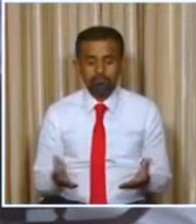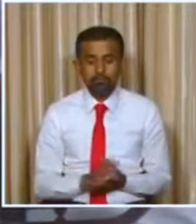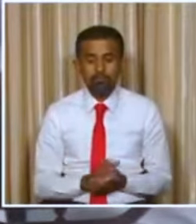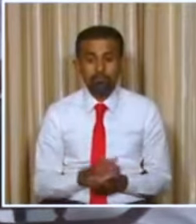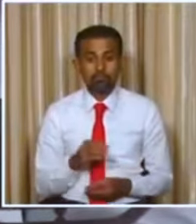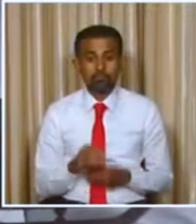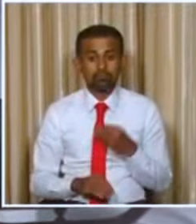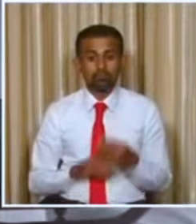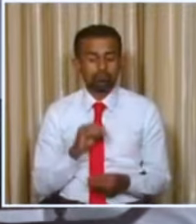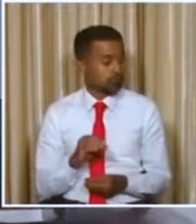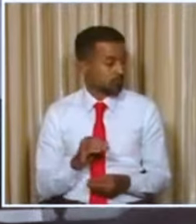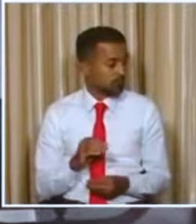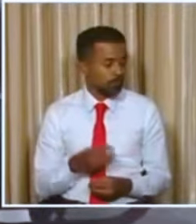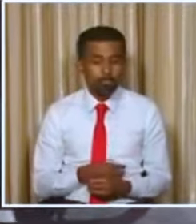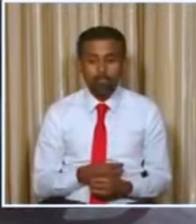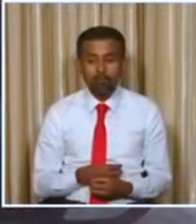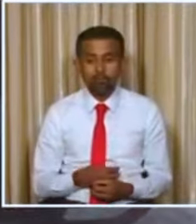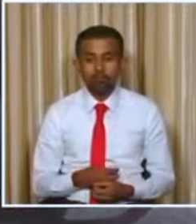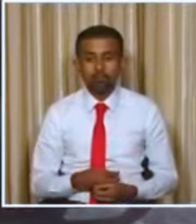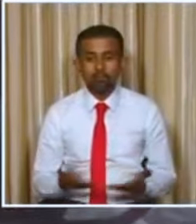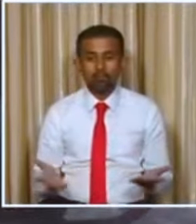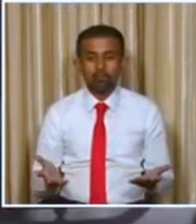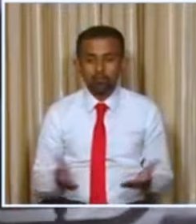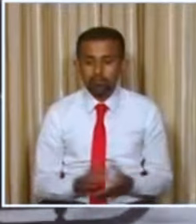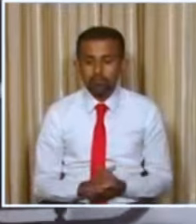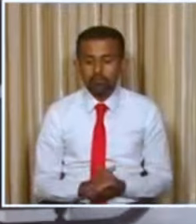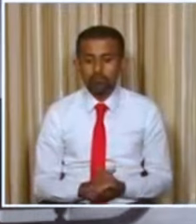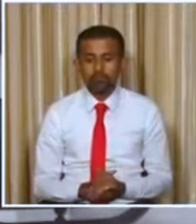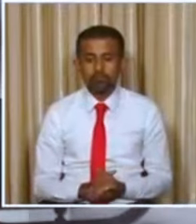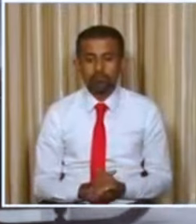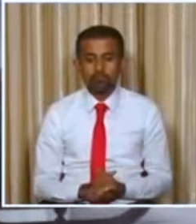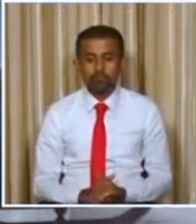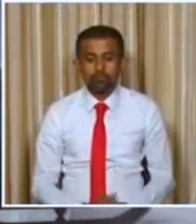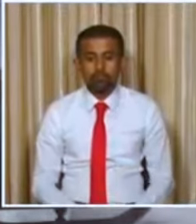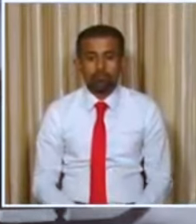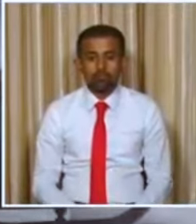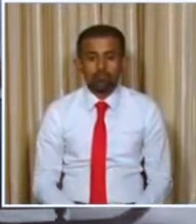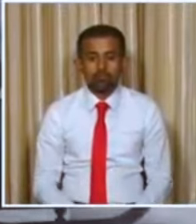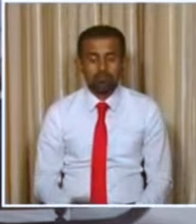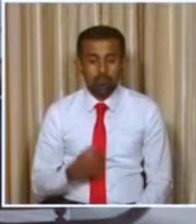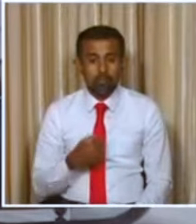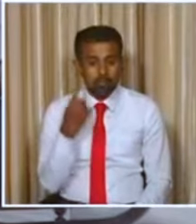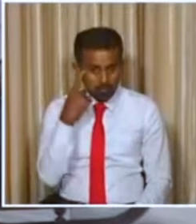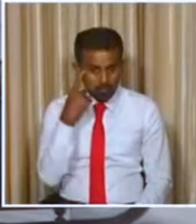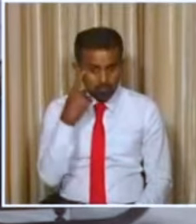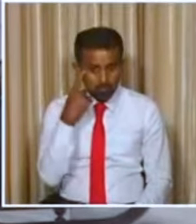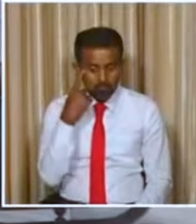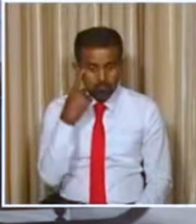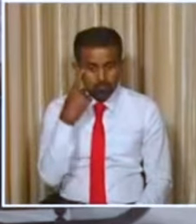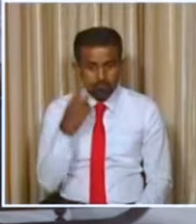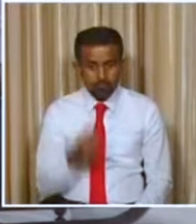என்று சொல்லுகிறீர்கள். இந்த கடலிலிருந்து வருகின்ற மீனை பிடித்து கொண்டு வந்து இந்த நாட்டின் பொருளாதார உற்பத்திக்கு ஏற்றுமதிக்கு பங்களிப்பு